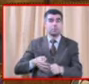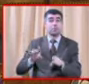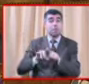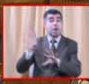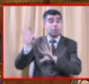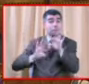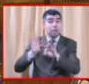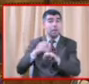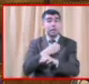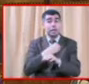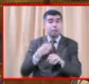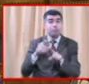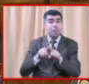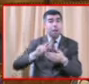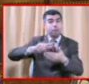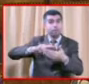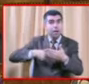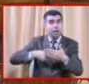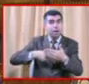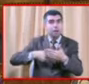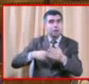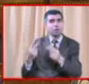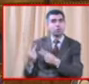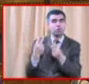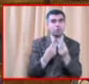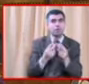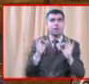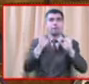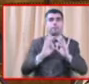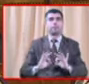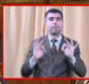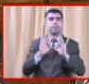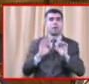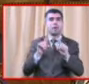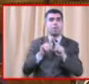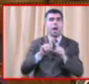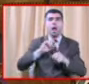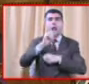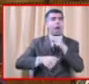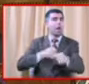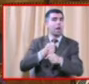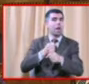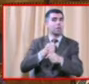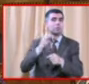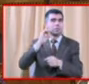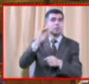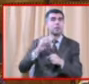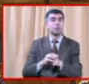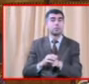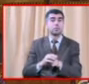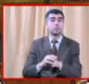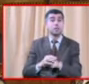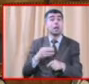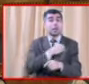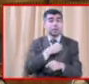اطباء معينين ما التحقوش منذ شهور ما نقول سنوات، ثم كاين